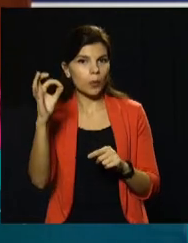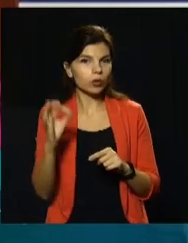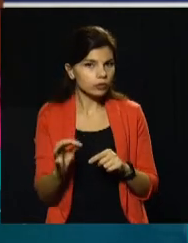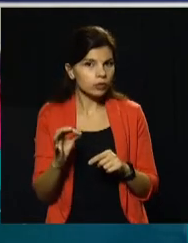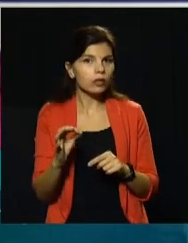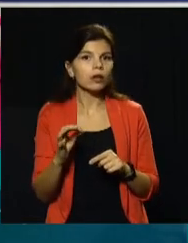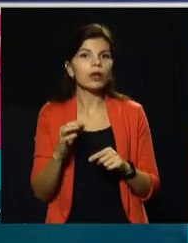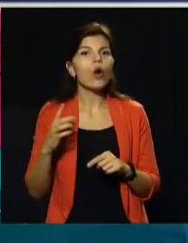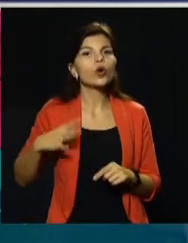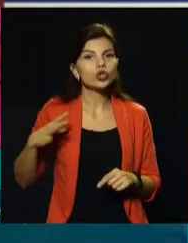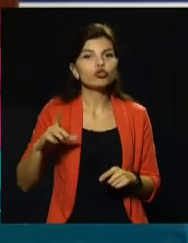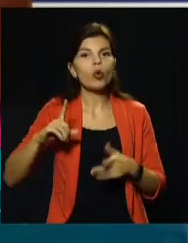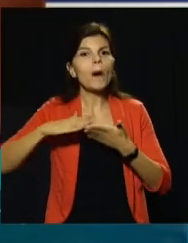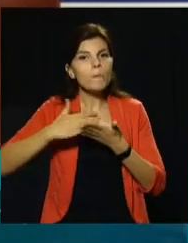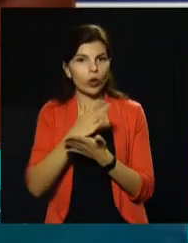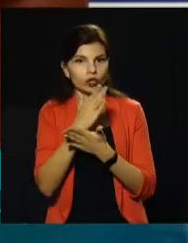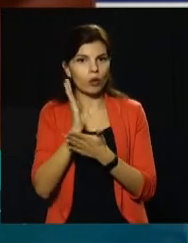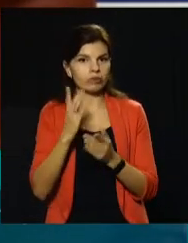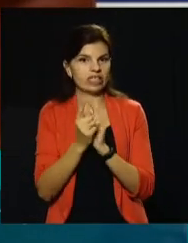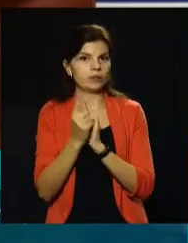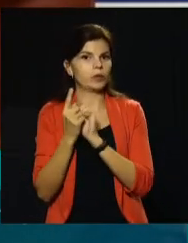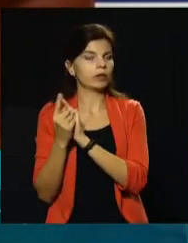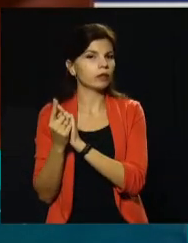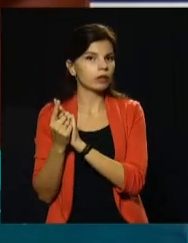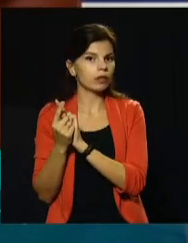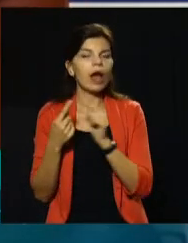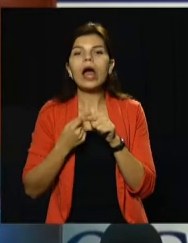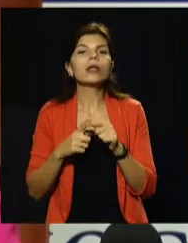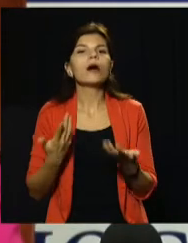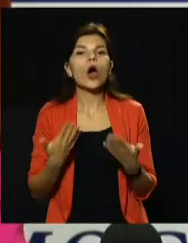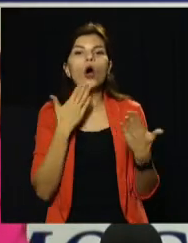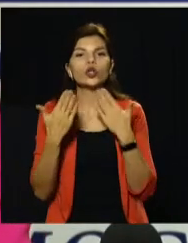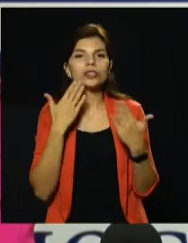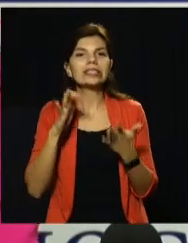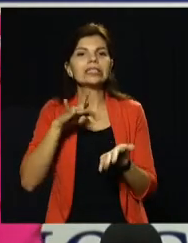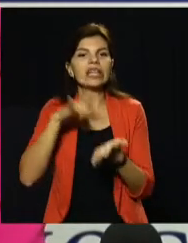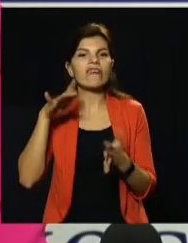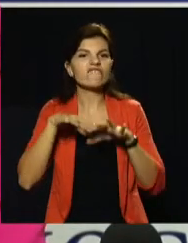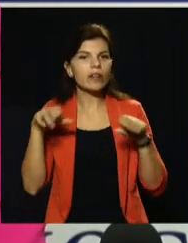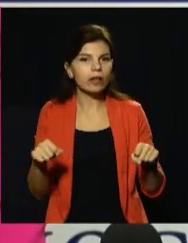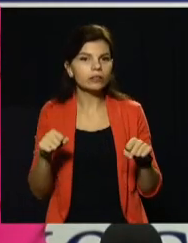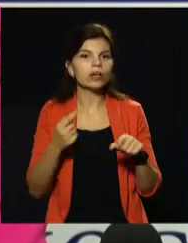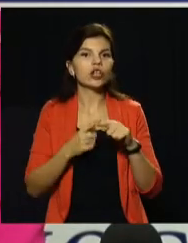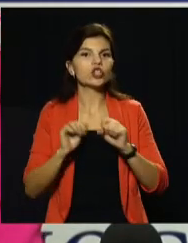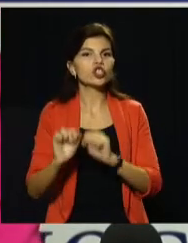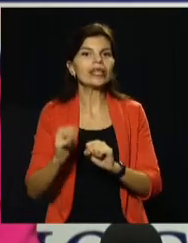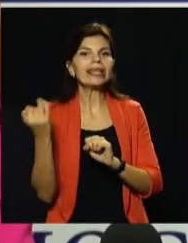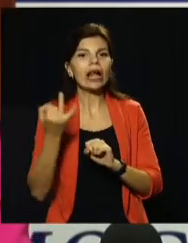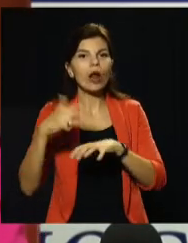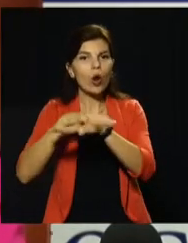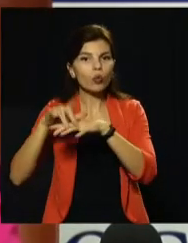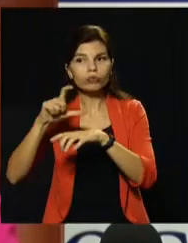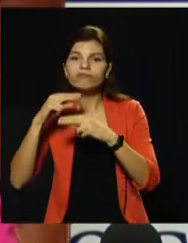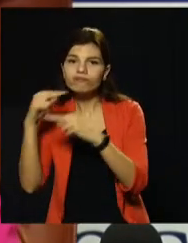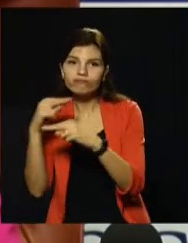35,1%, набрали ожидания политического характера. Это именно отношения с центральной властью, защита интересов населения